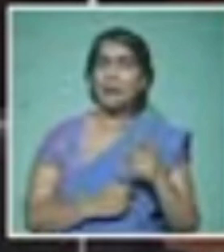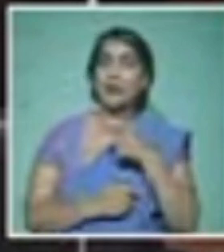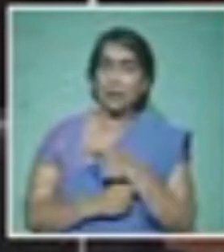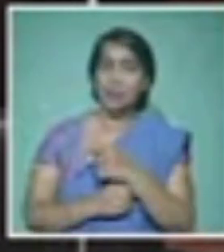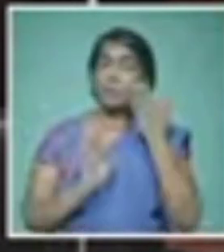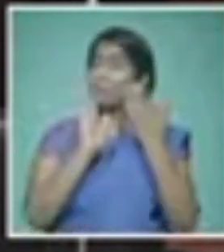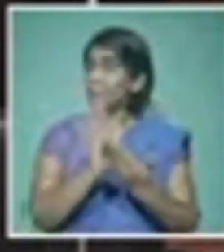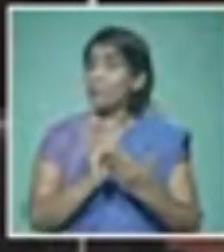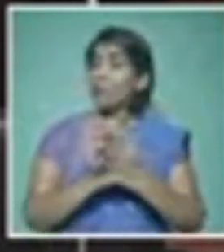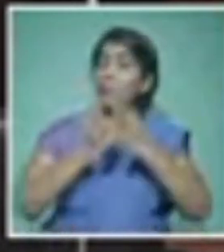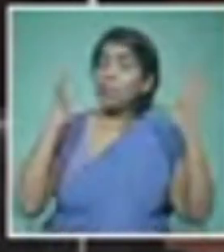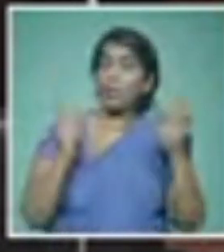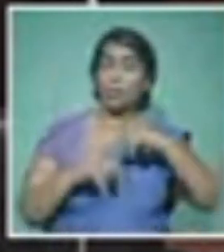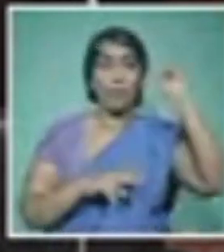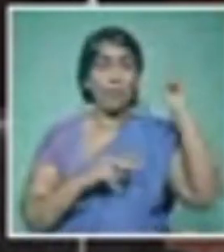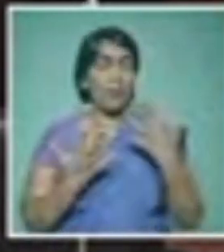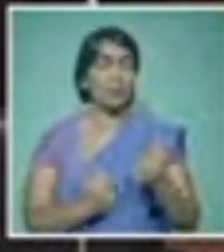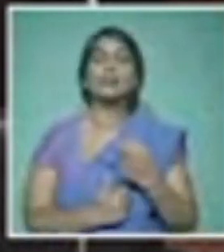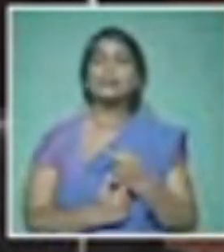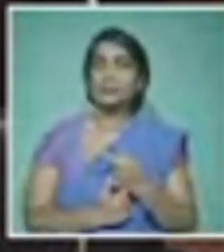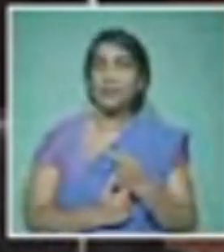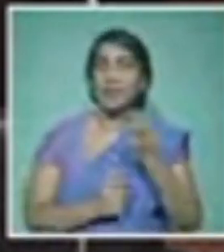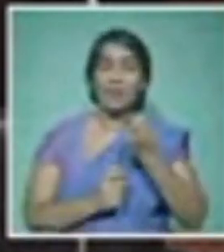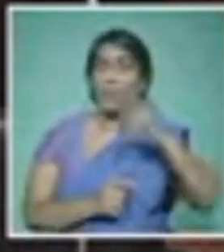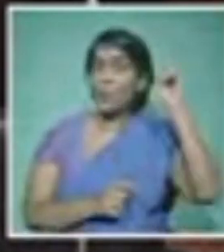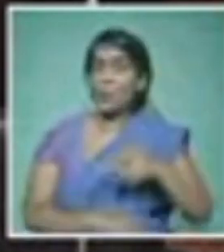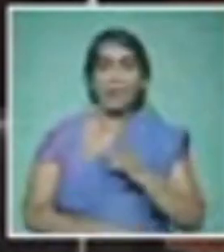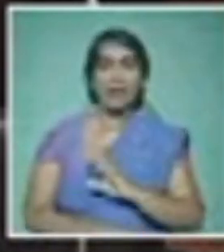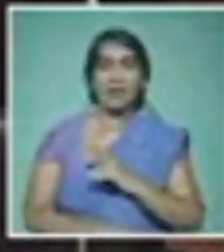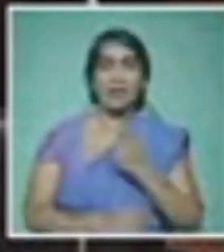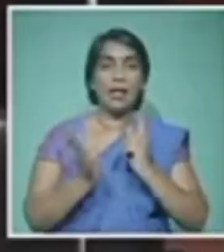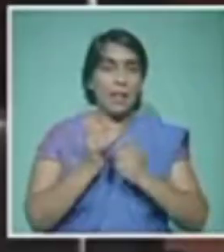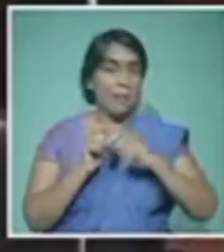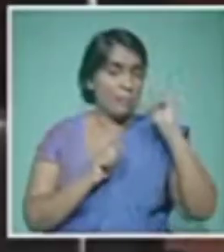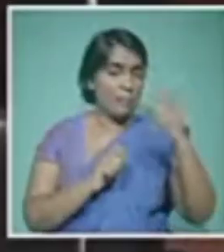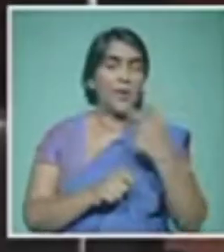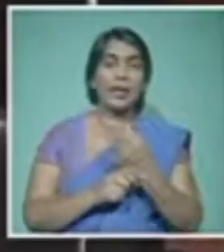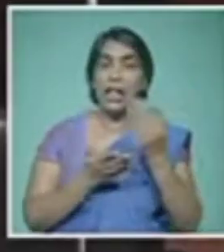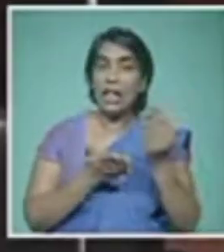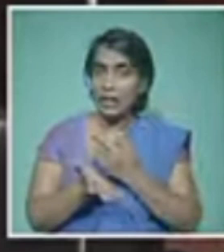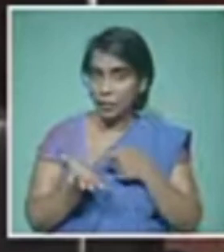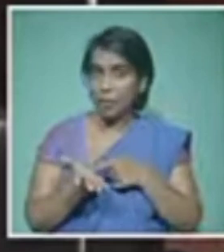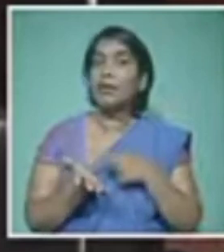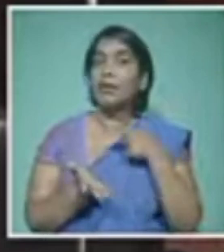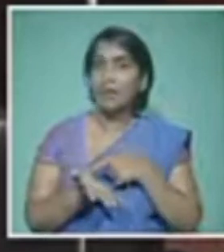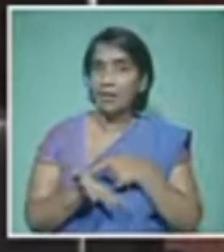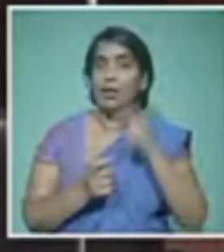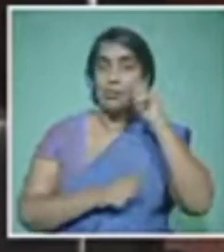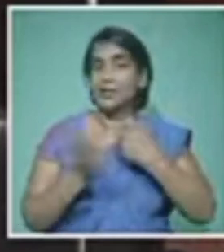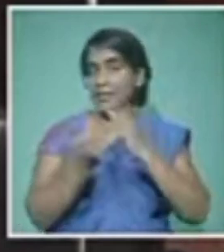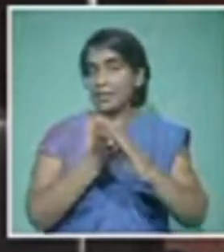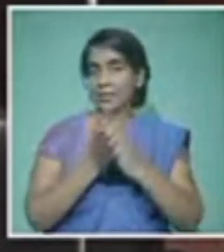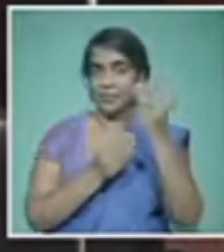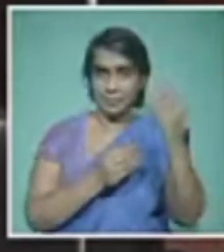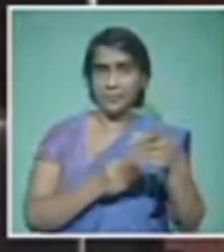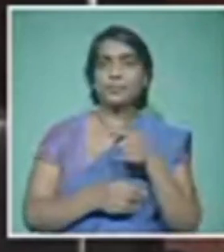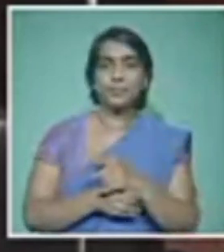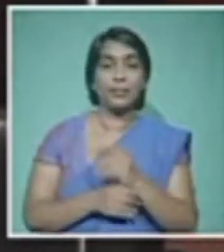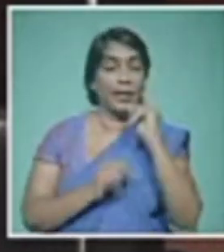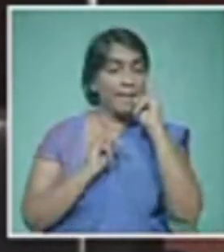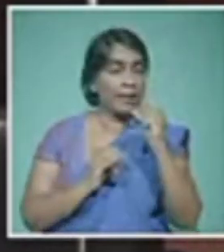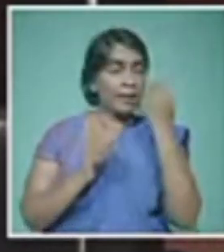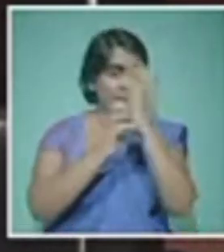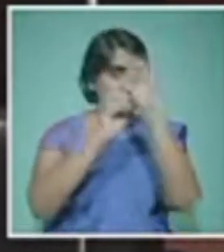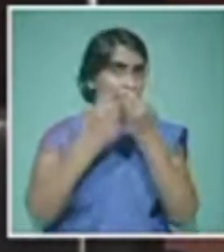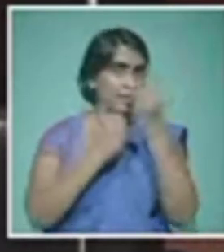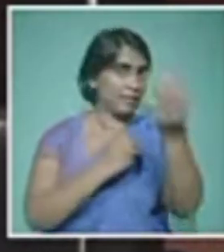මේයි පෙන්නන්න දැන් මේ ලොකු ආර්ථික ජයග්‍රහණයක් කියලා. ආර්ථික ජයග්‍රහණයක් නෑ නයිගේම නවත්තලා. ඒතර සල්ලි ඉතුරු වෙනවා. ඒකෙන් තමයි ජනතාසාර දෙන්නේ. ඉතින් වැරදි චිත්‍රයක් මවන්න යන්න